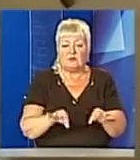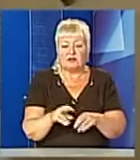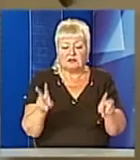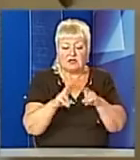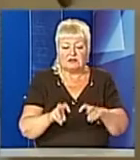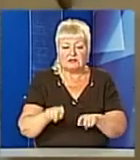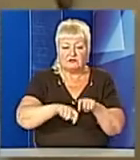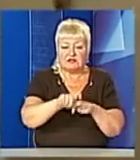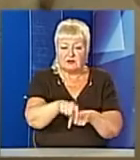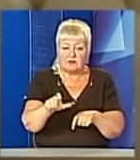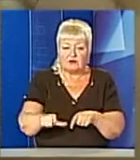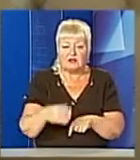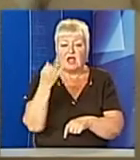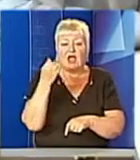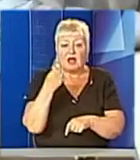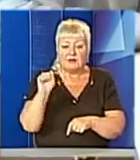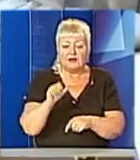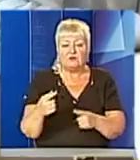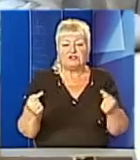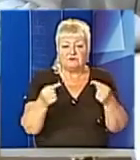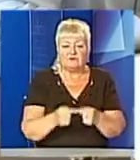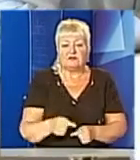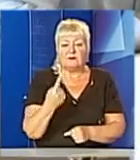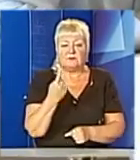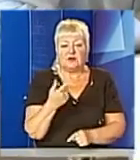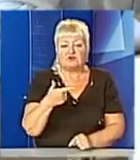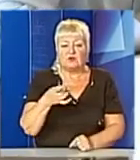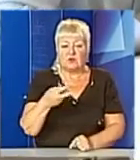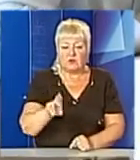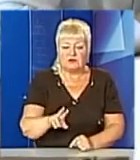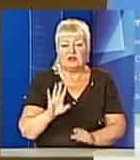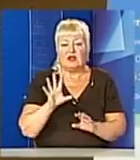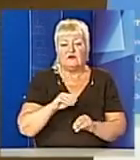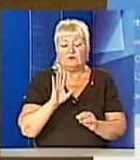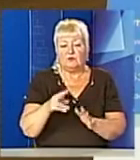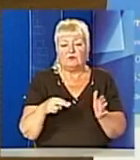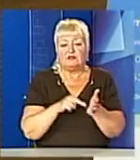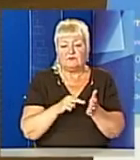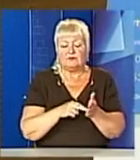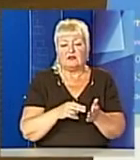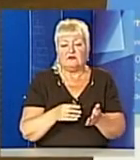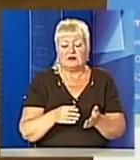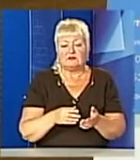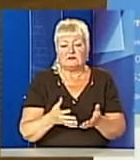експерти, а ось переможців визначать 1 грудня. Їх кількість залежатиме від вартості вибраних проєктів.